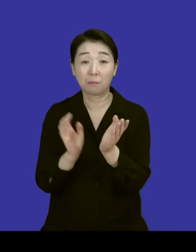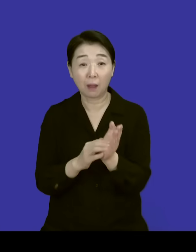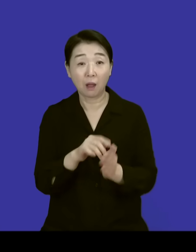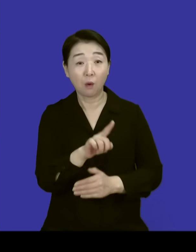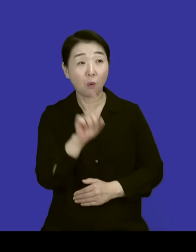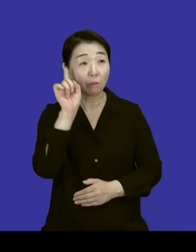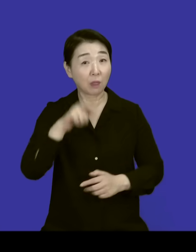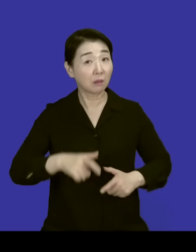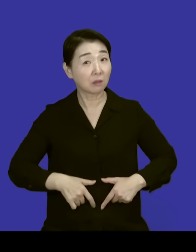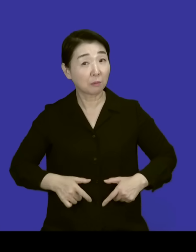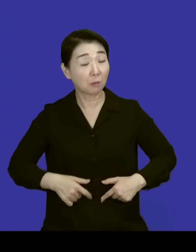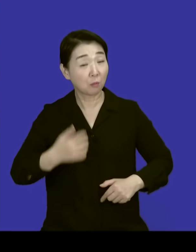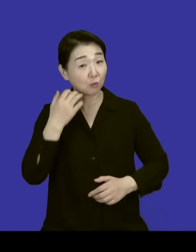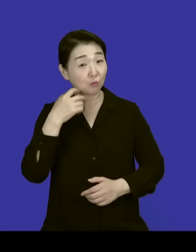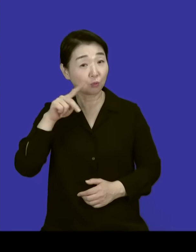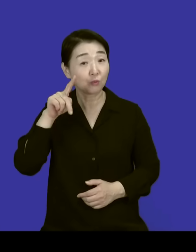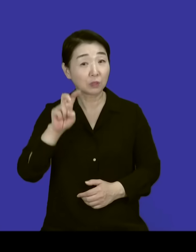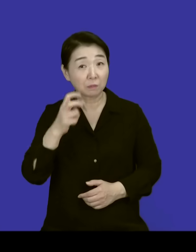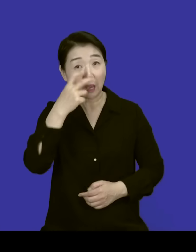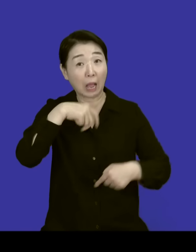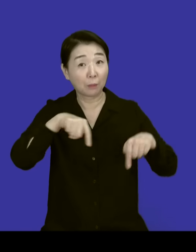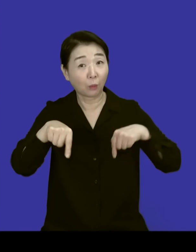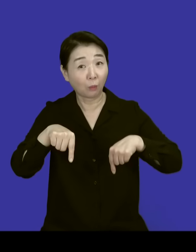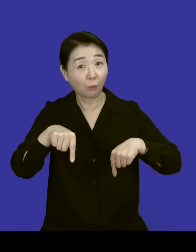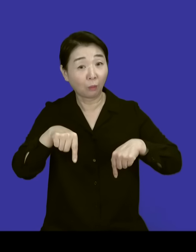그리고 아. 그러다 보니까